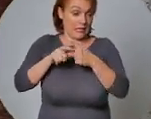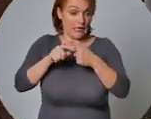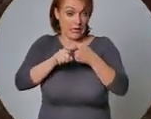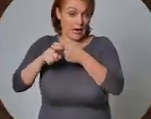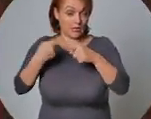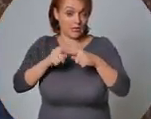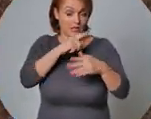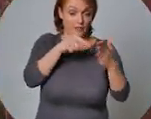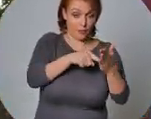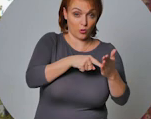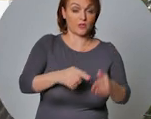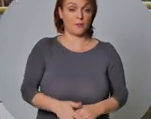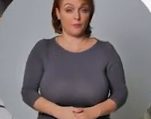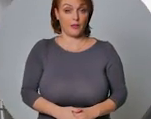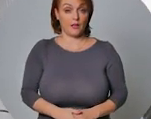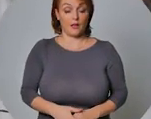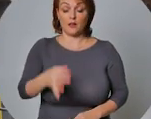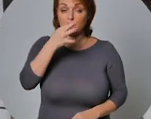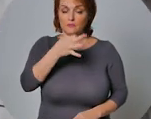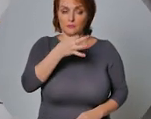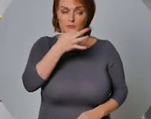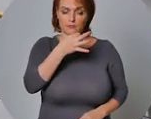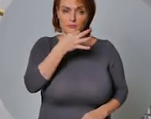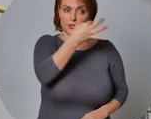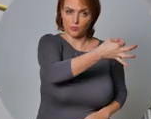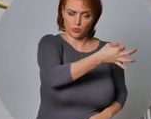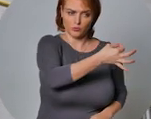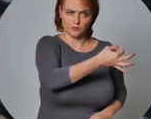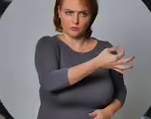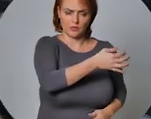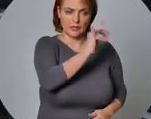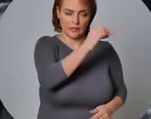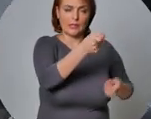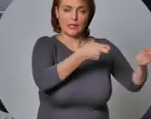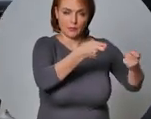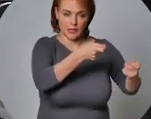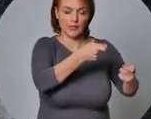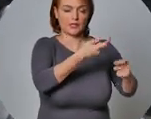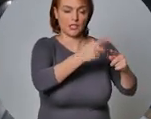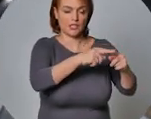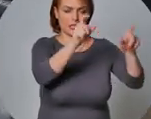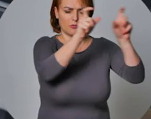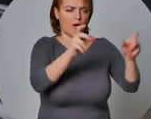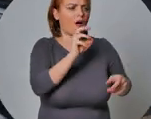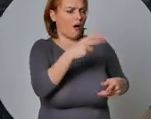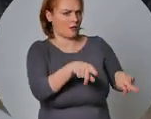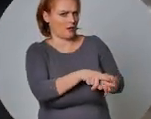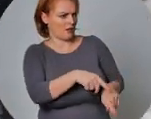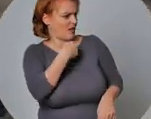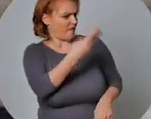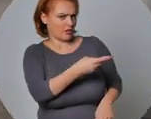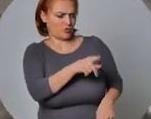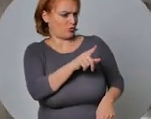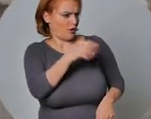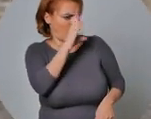capacitatea juridică, apoi eu spus și la administrator din instituție, cum așa? Văd că pe dânsul văd că lucrează